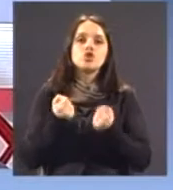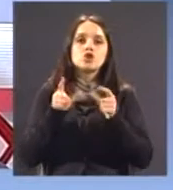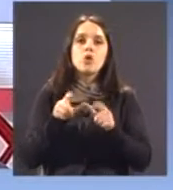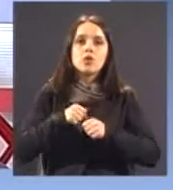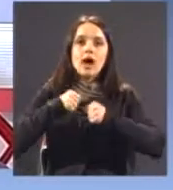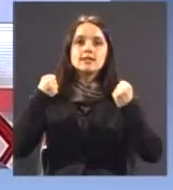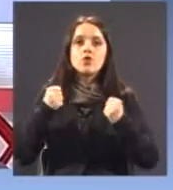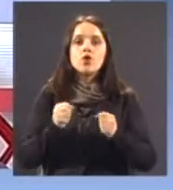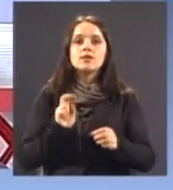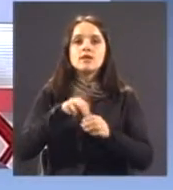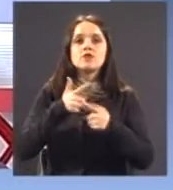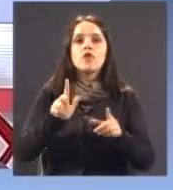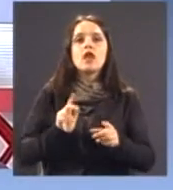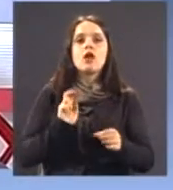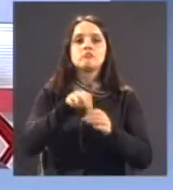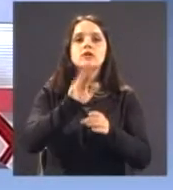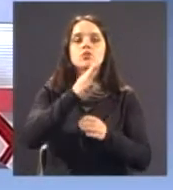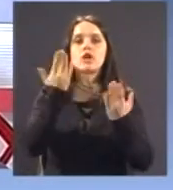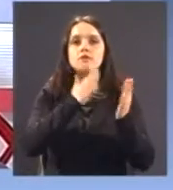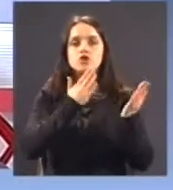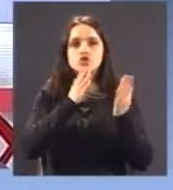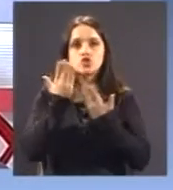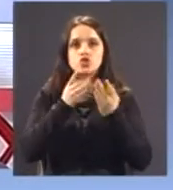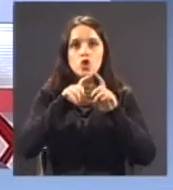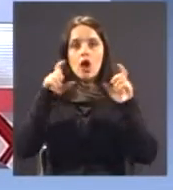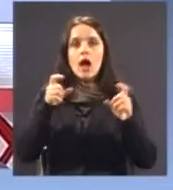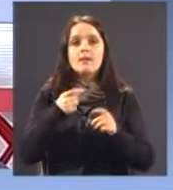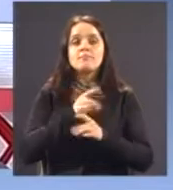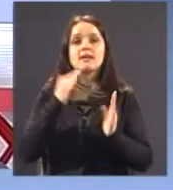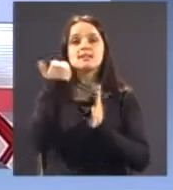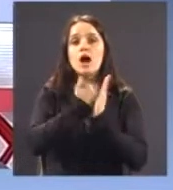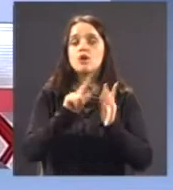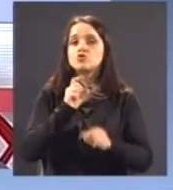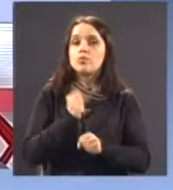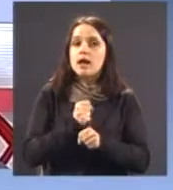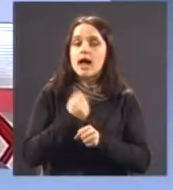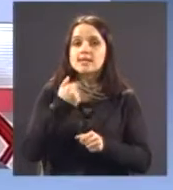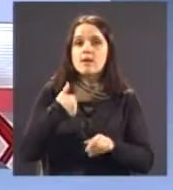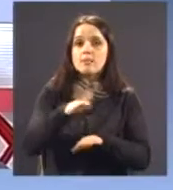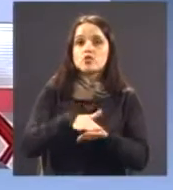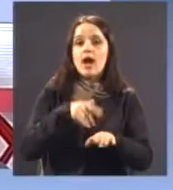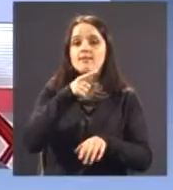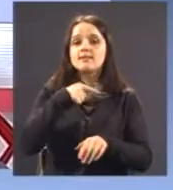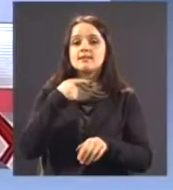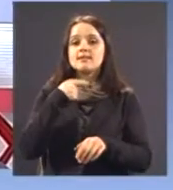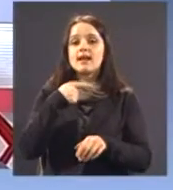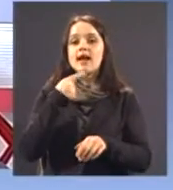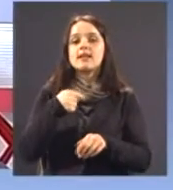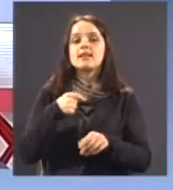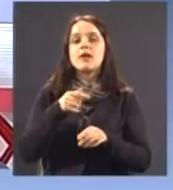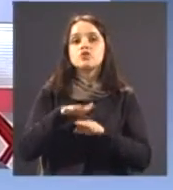bez legislative koja nas prati ne možemo raditi. Kada sam ja počinjala, a rekli ste na početku da sam pionir